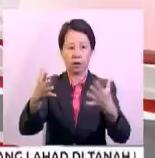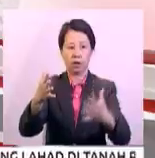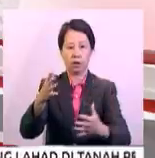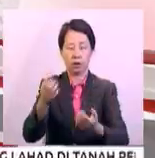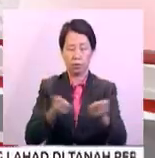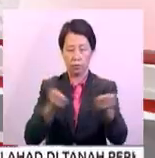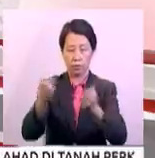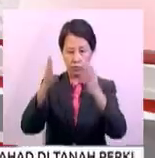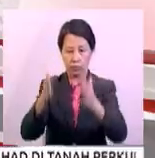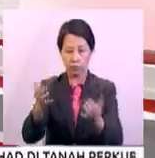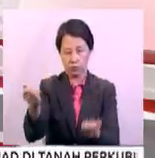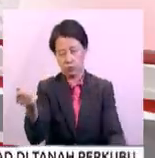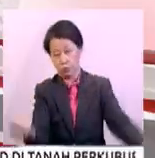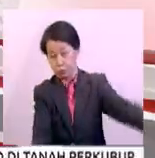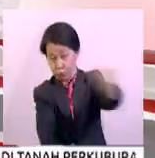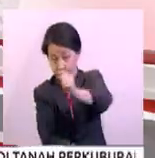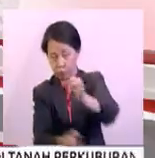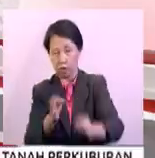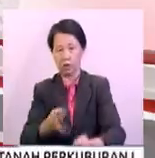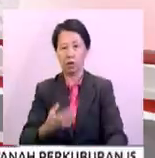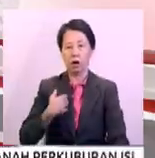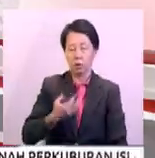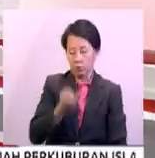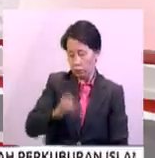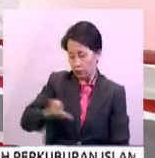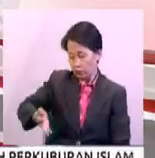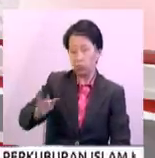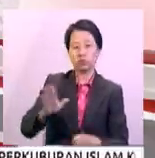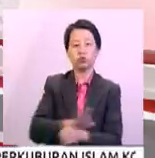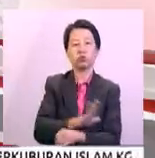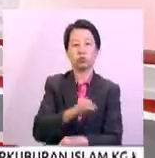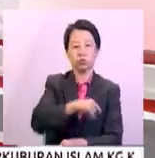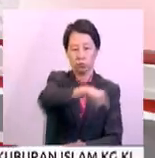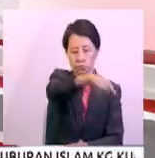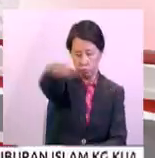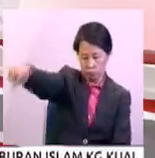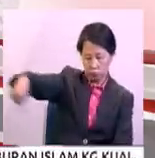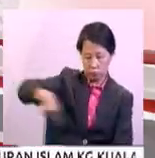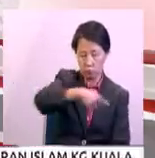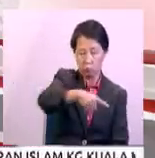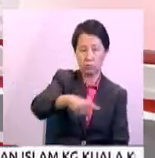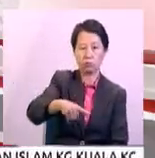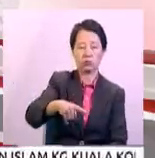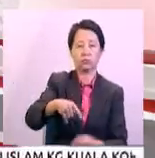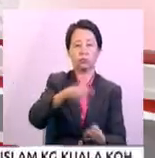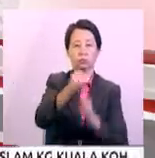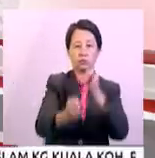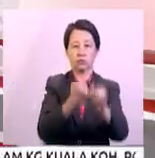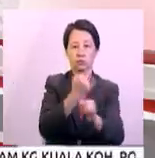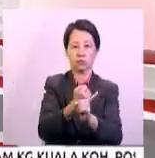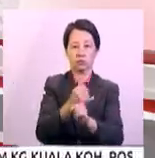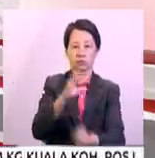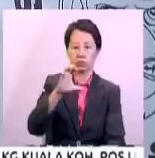ramai pelumba Drift jika mempunyai fasiliti mencukupi selain litar antarabangsa Sepang.